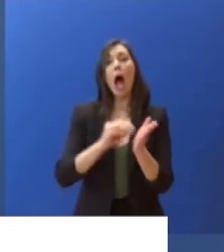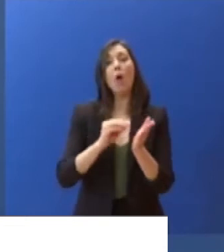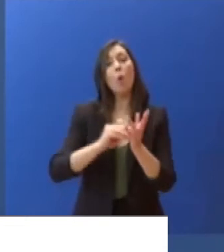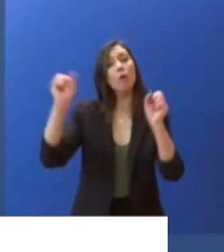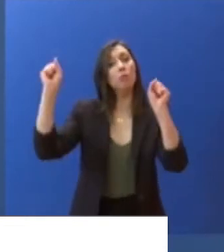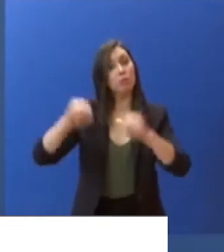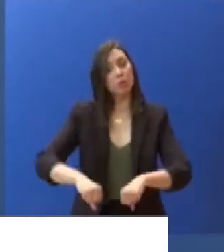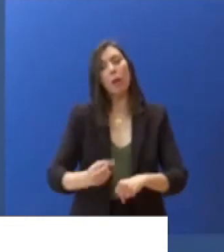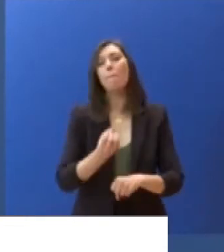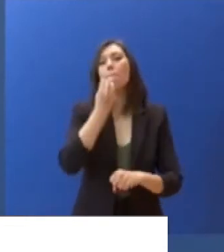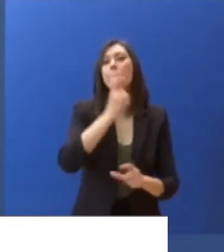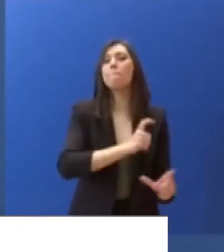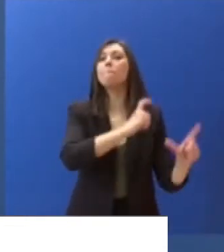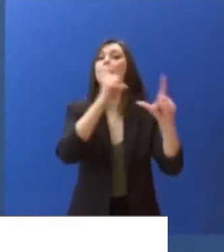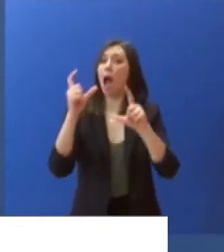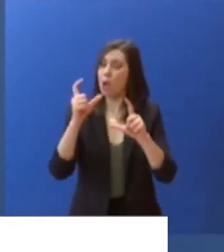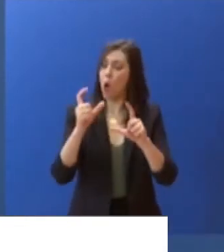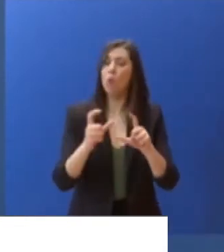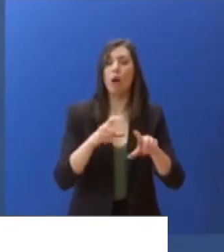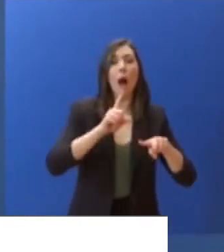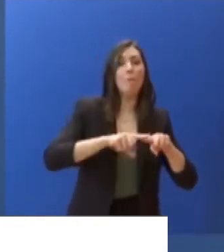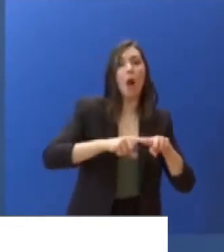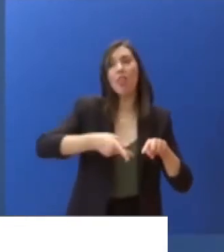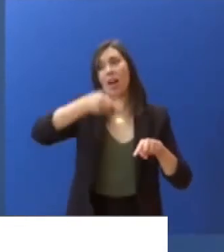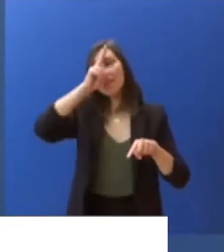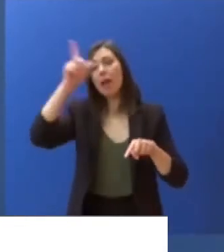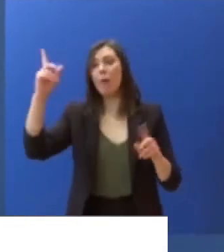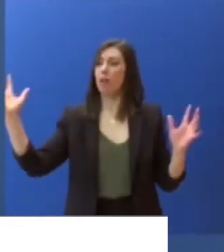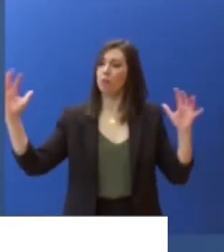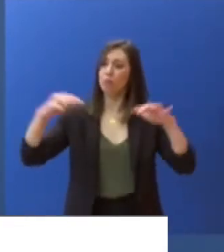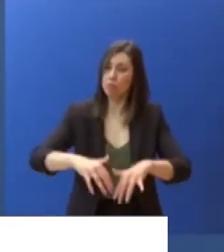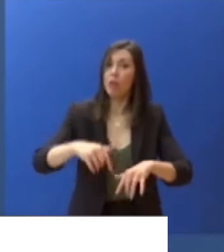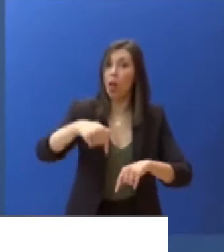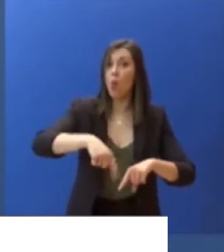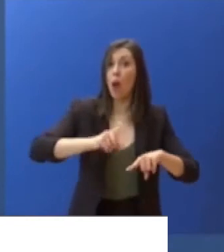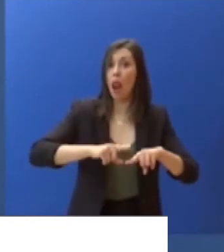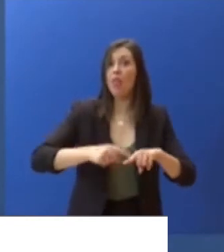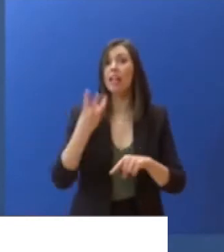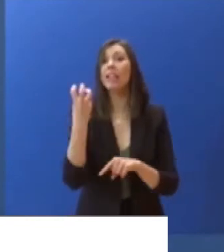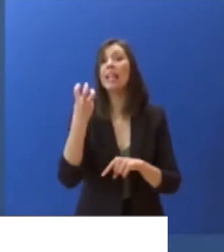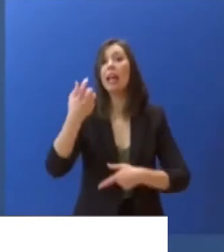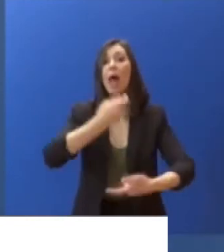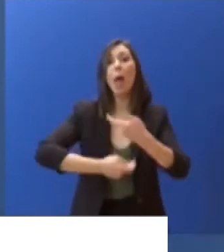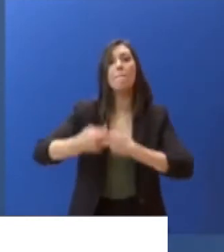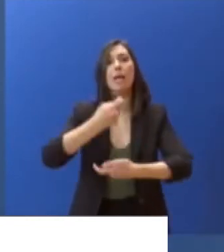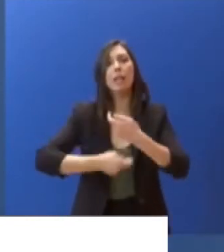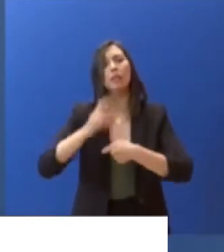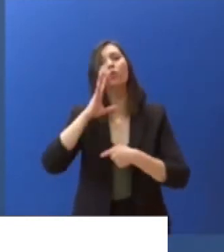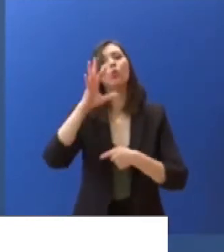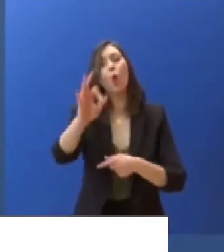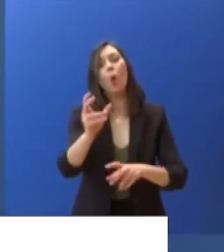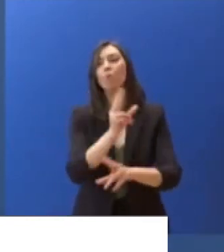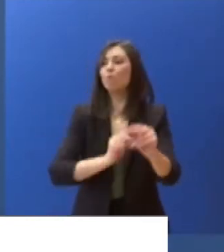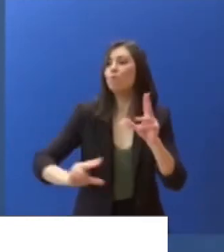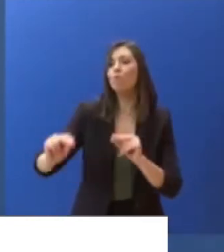30 μεγάλων επιχειρήσεων και από τις δύο χώρες σε ένα οικονομικό φόρουμ για επενδύσεις στην πράσινη ενέργεια, στον τουρισμό, στις μεταφορές, στο εμπόριο